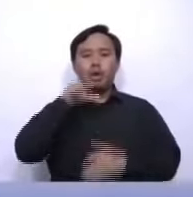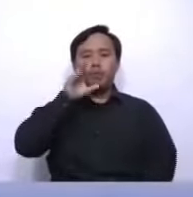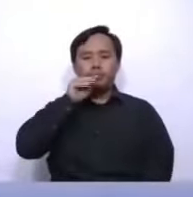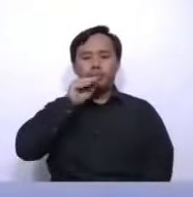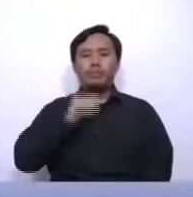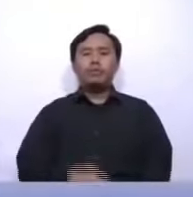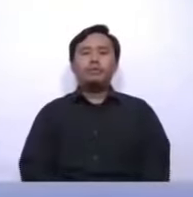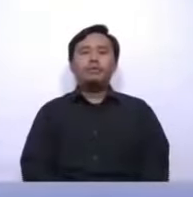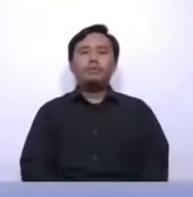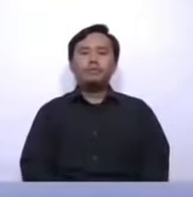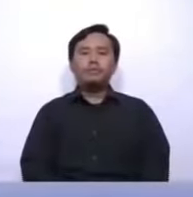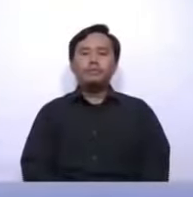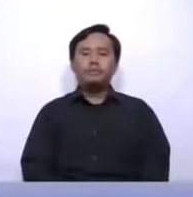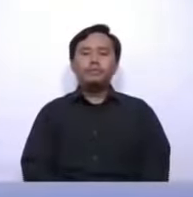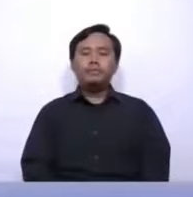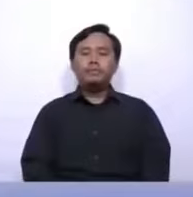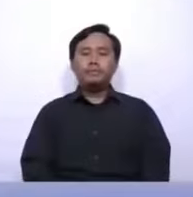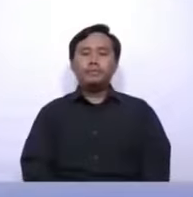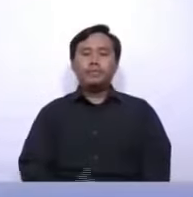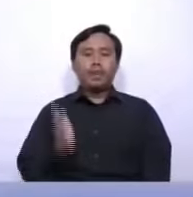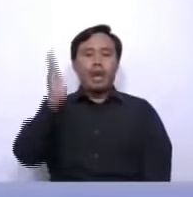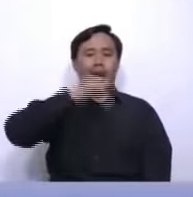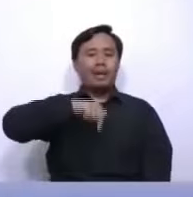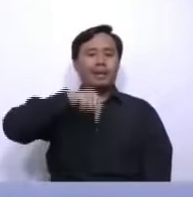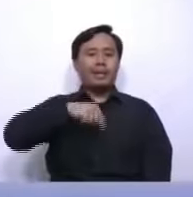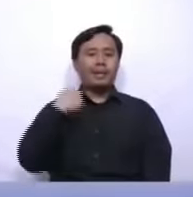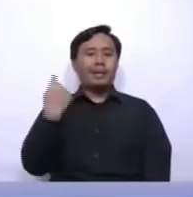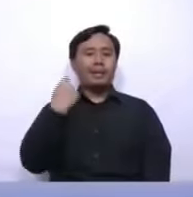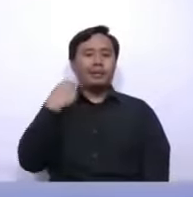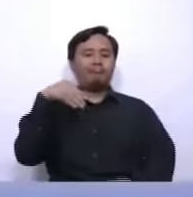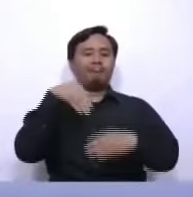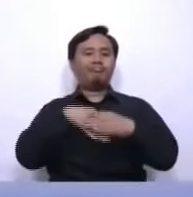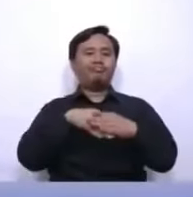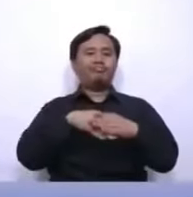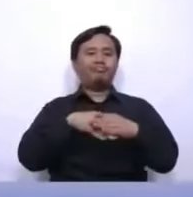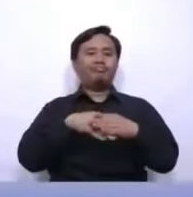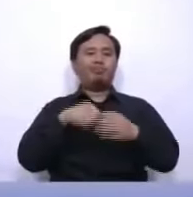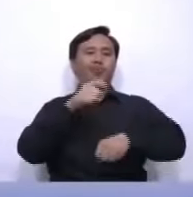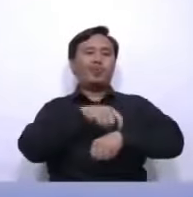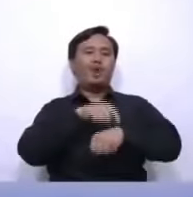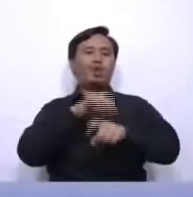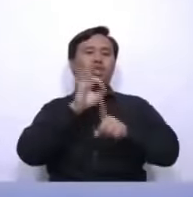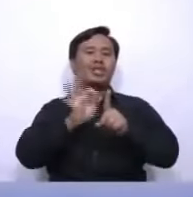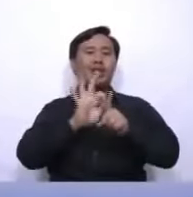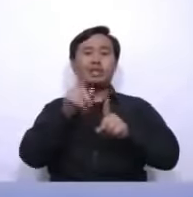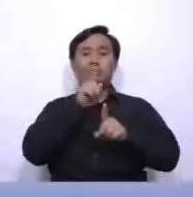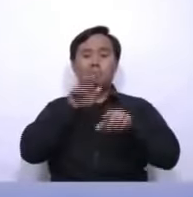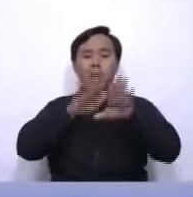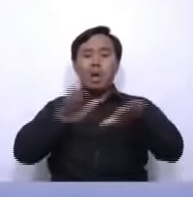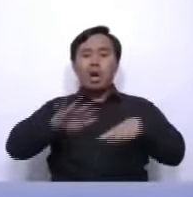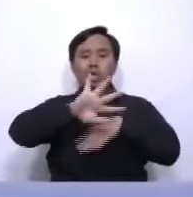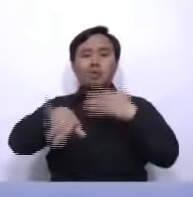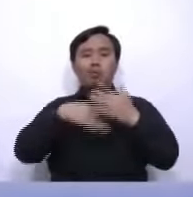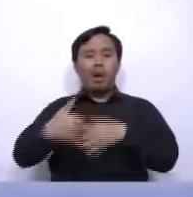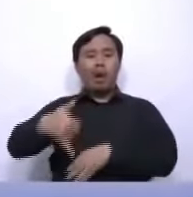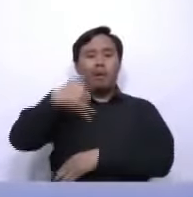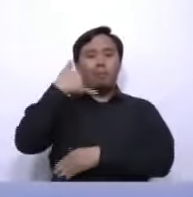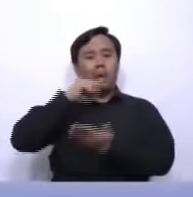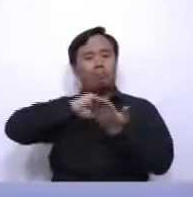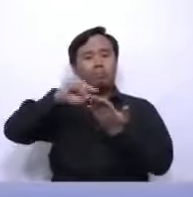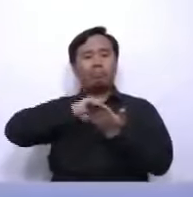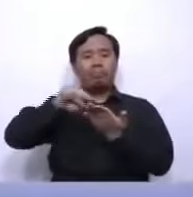berbicara. Hari ini kita tidak bisa mungkiri sudah masuk kepada era digital. Anak-anak kita semua sudah pegang gadget. Namun